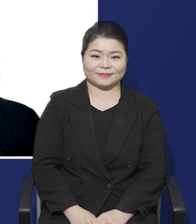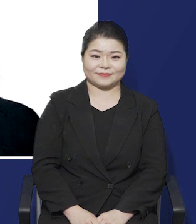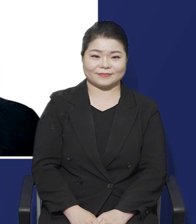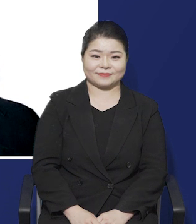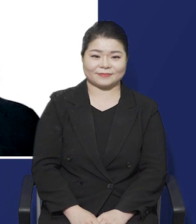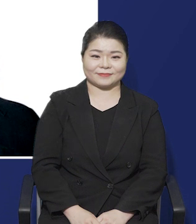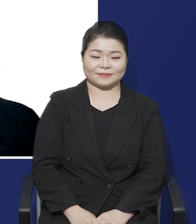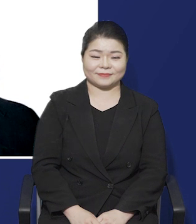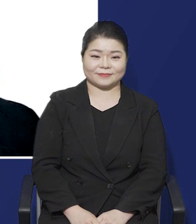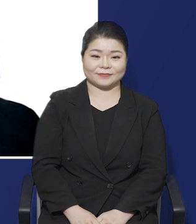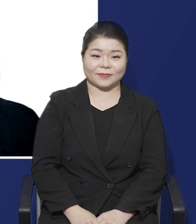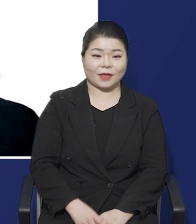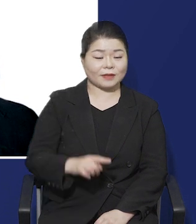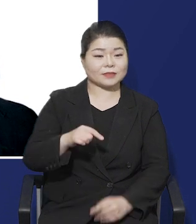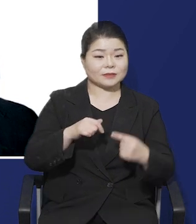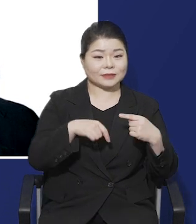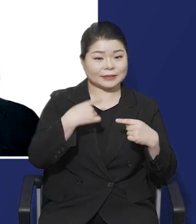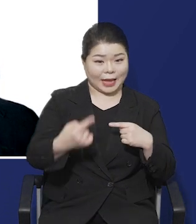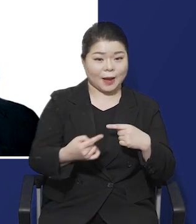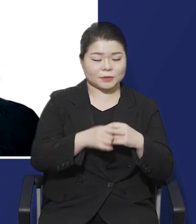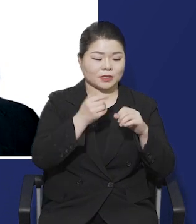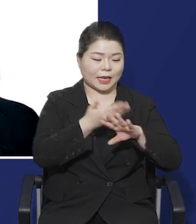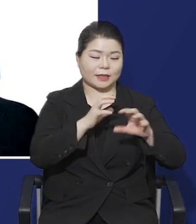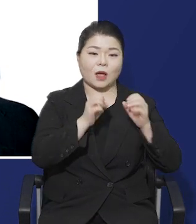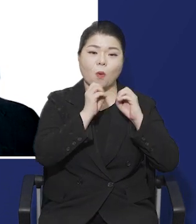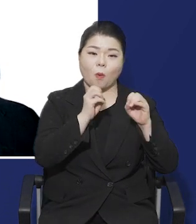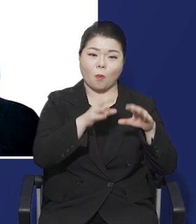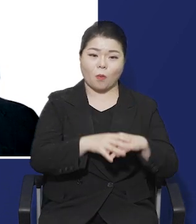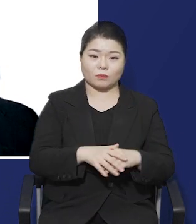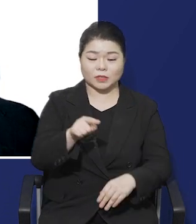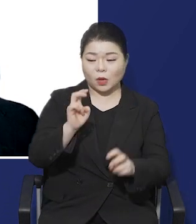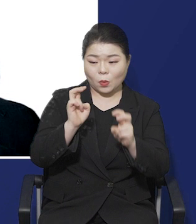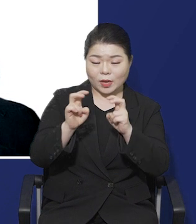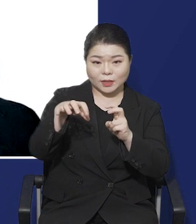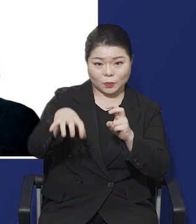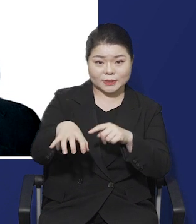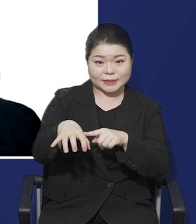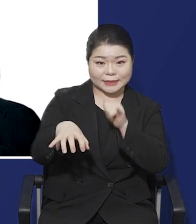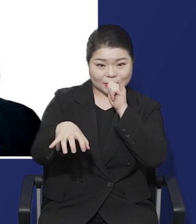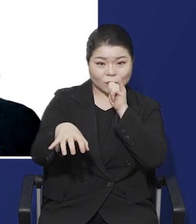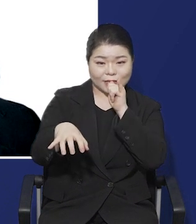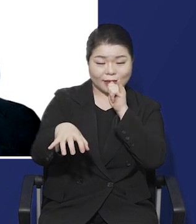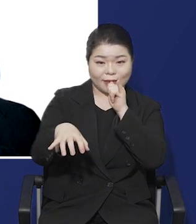다음에 오프라인 방법으로는 해외 홍보입니다. 음, 타겟 시장들이 있는 바이어들이